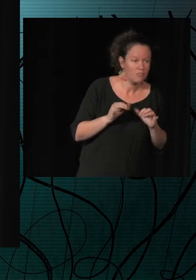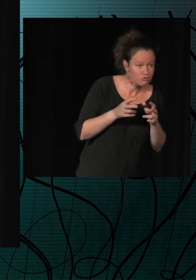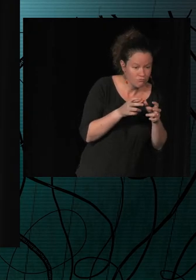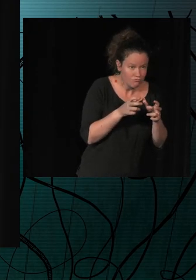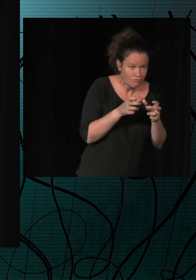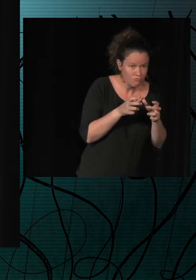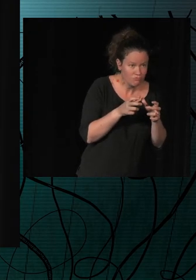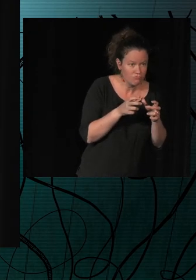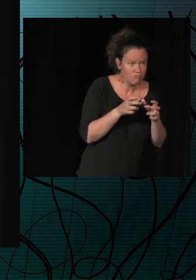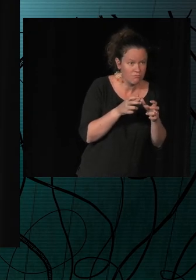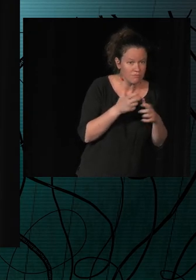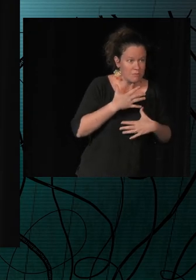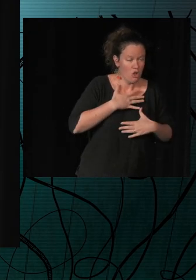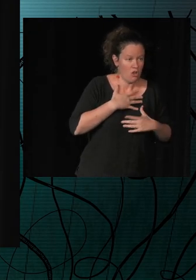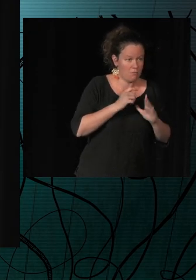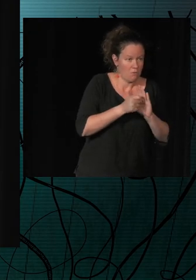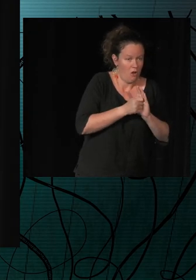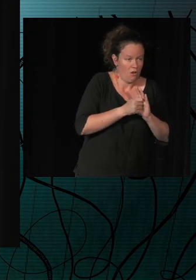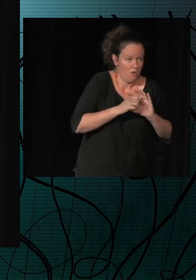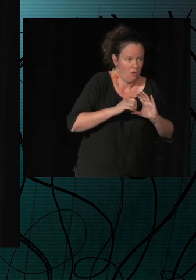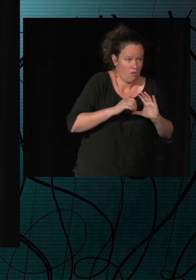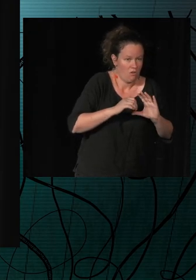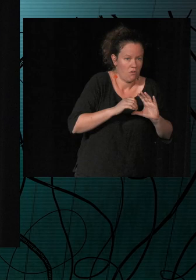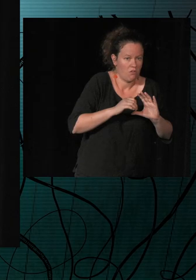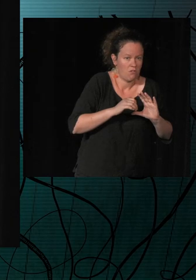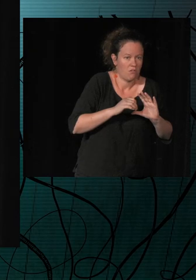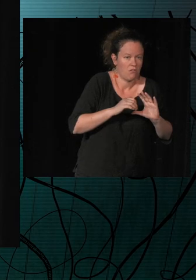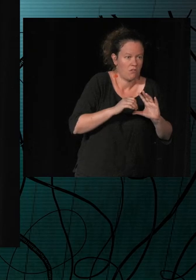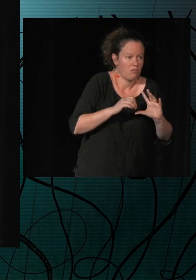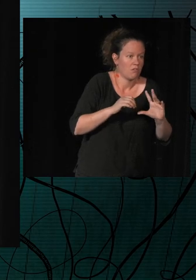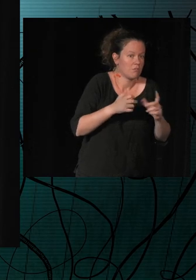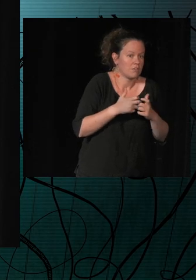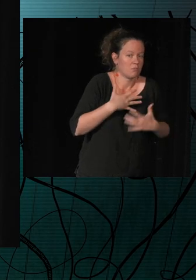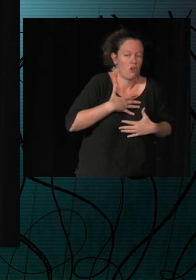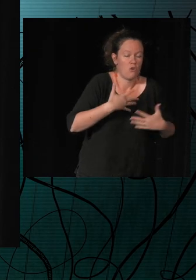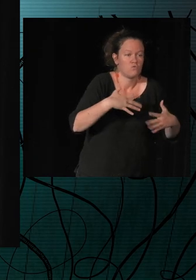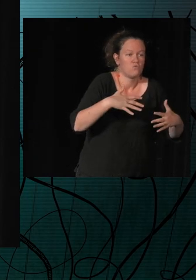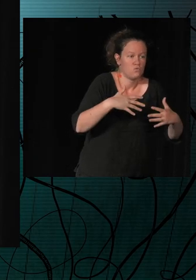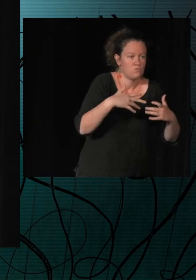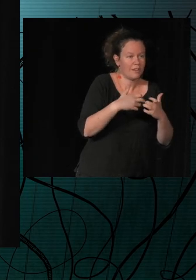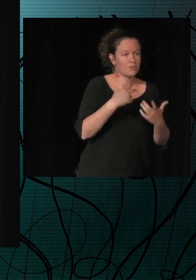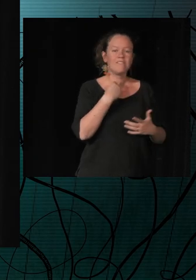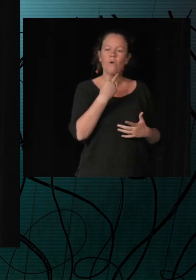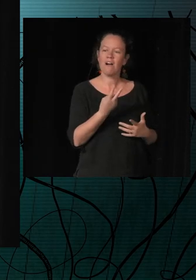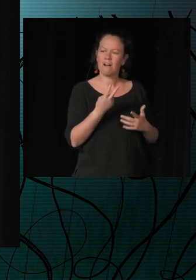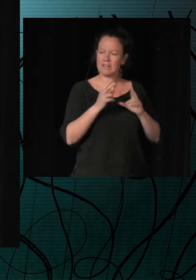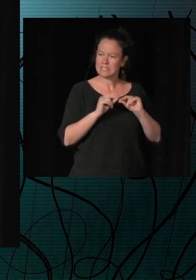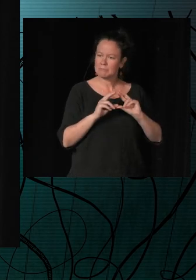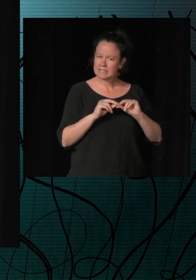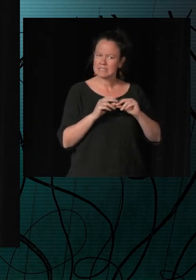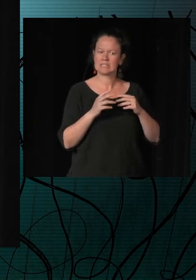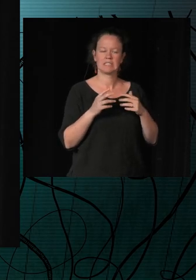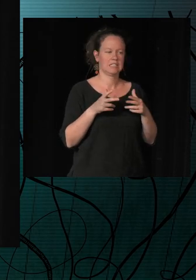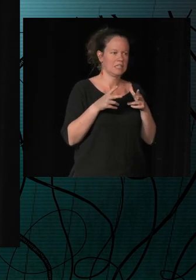temps de peur du du jeu est-ce que tu notamment par rapport à la voix est-ce que tu travailles cette cette voix est-ce que tu est-ce que tu fais en sorte de te